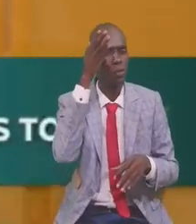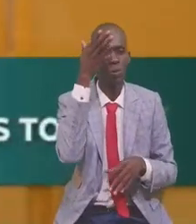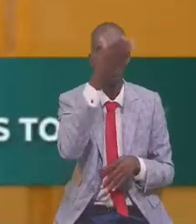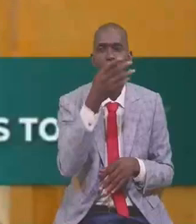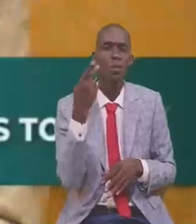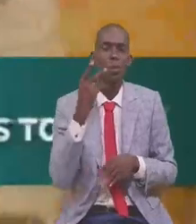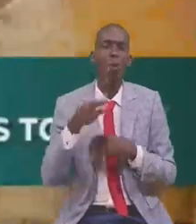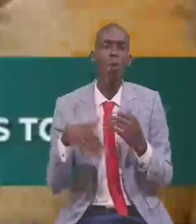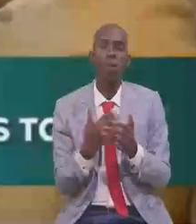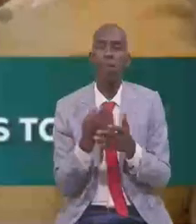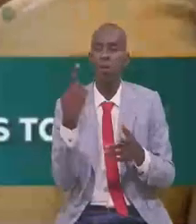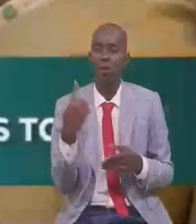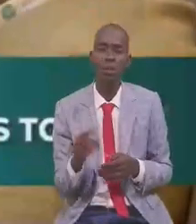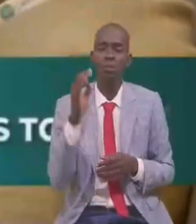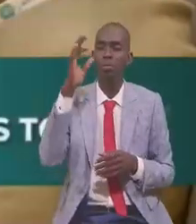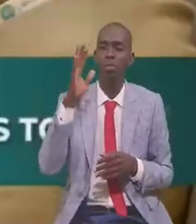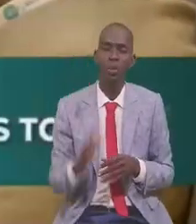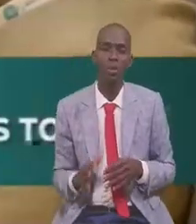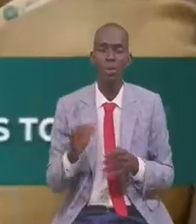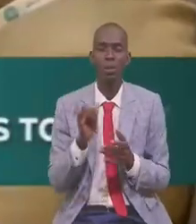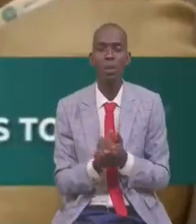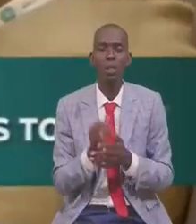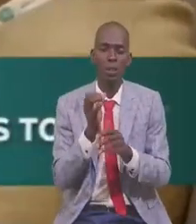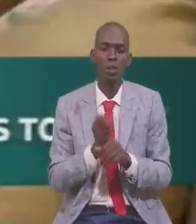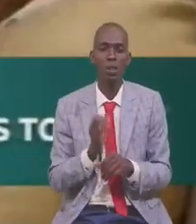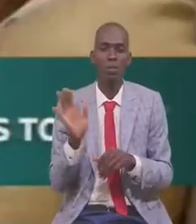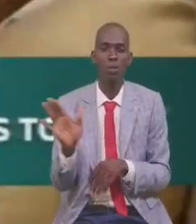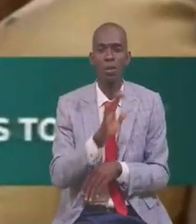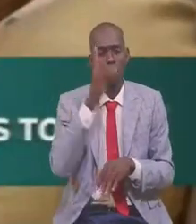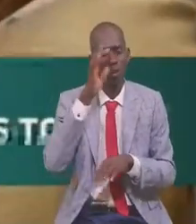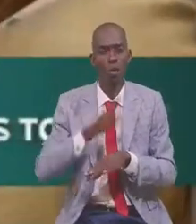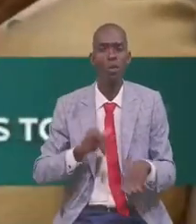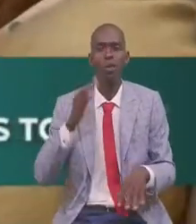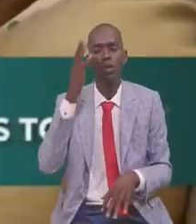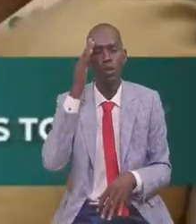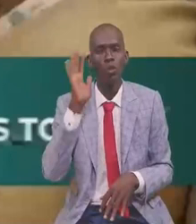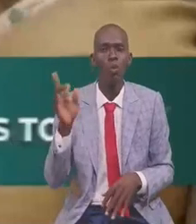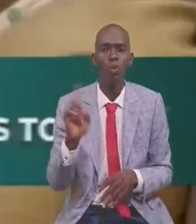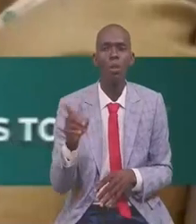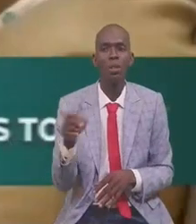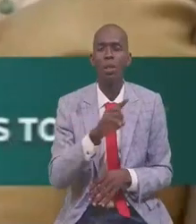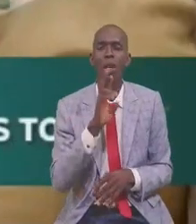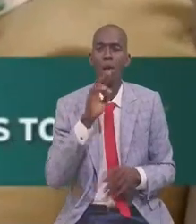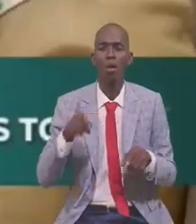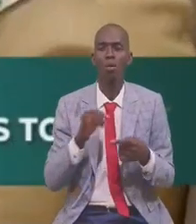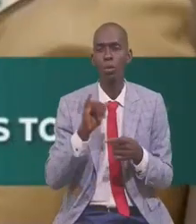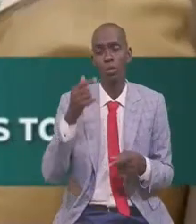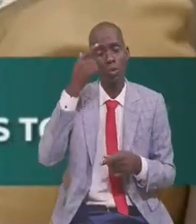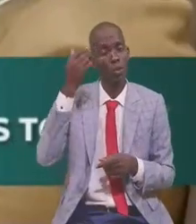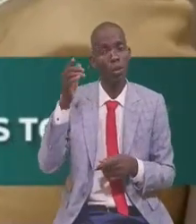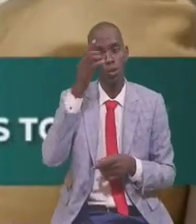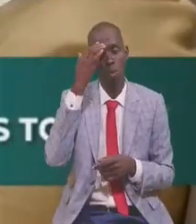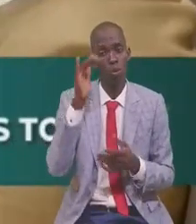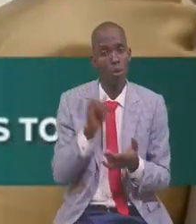l'appel, ils savaient où ils allaient. Et parce qu'ils savaient où ils allaient, ils connaissaient l'avenir, les